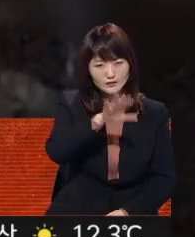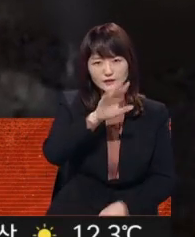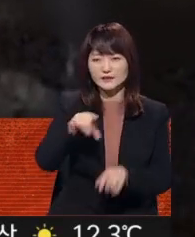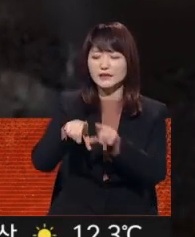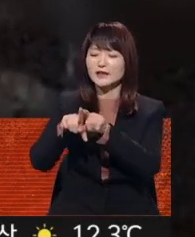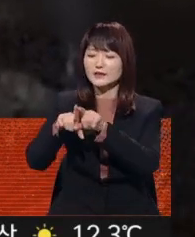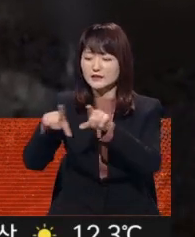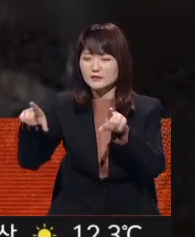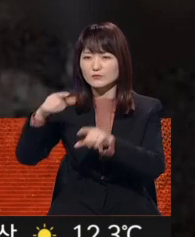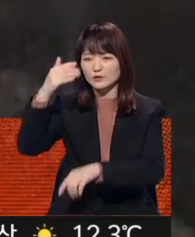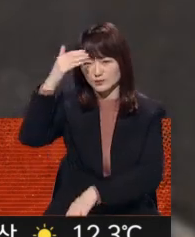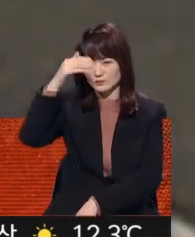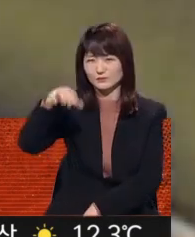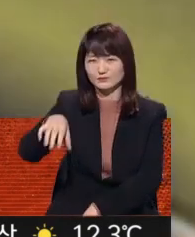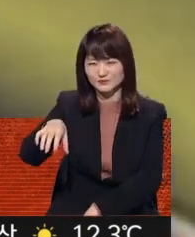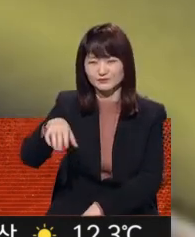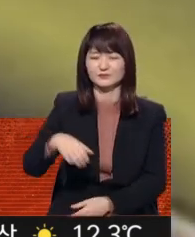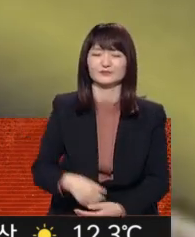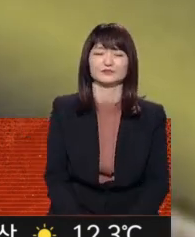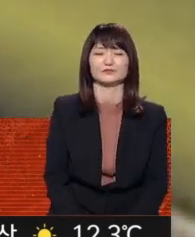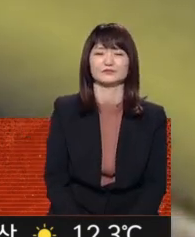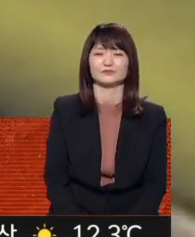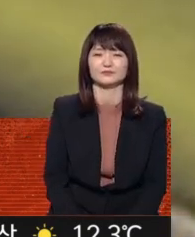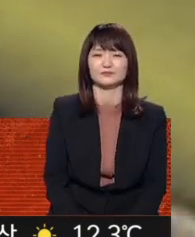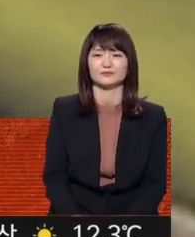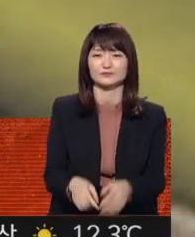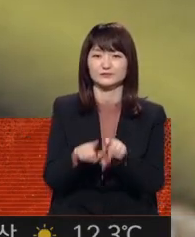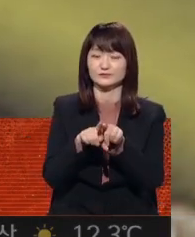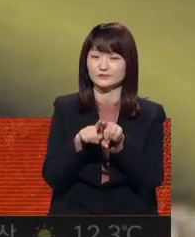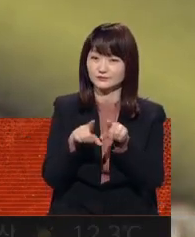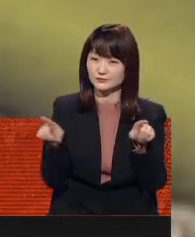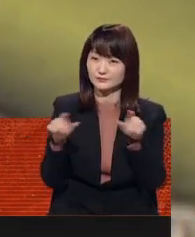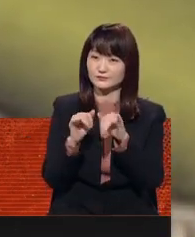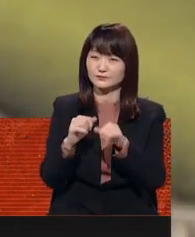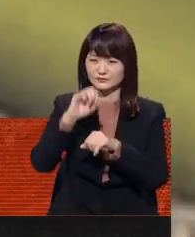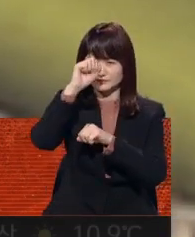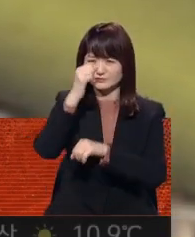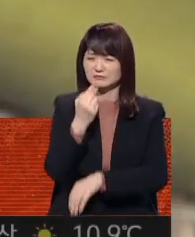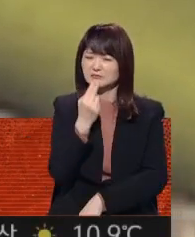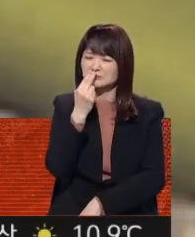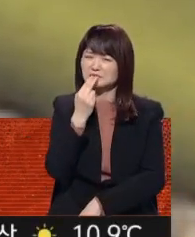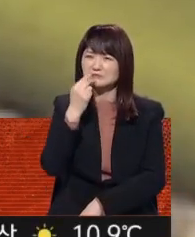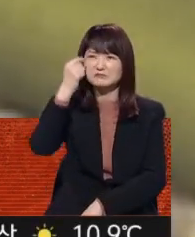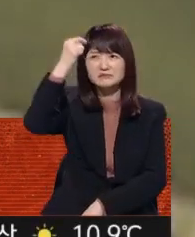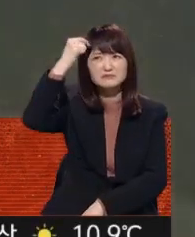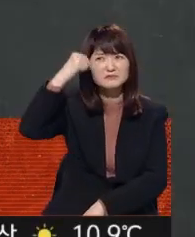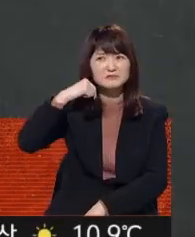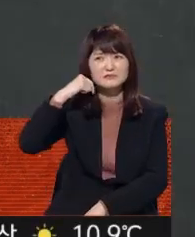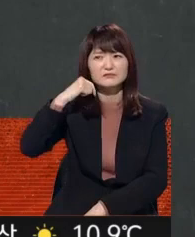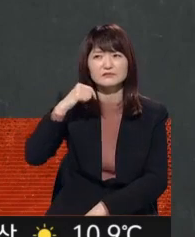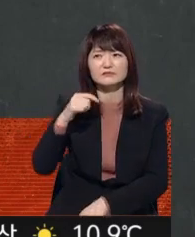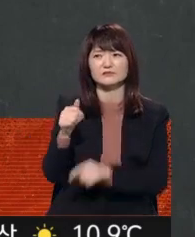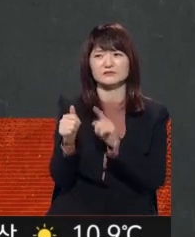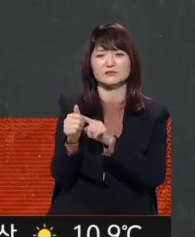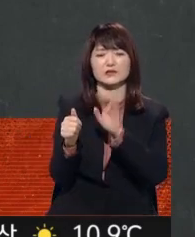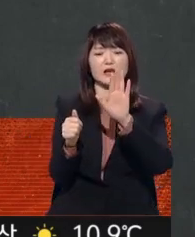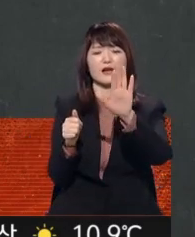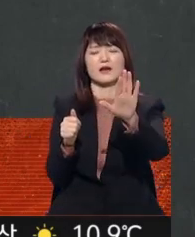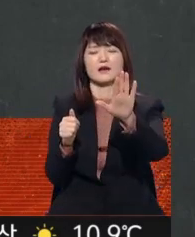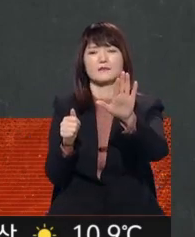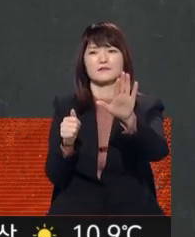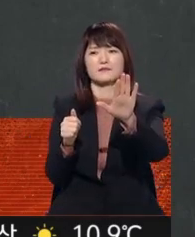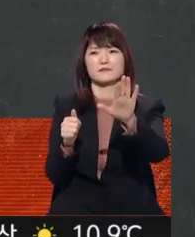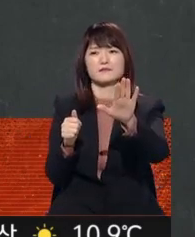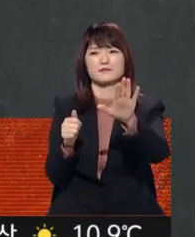프리미엄관에서 발냄새가 나오시는 당연히 알겠지만 보통 사람들은 발냄새를 느꼈을 것 같아요 왜냐하면 저 사람이 앞좌석에다가 저렇게